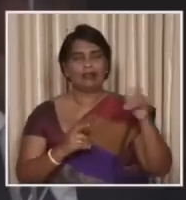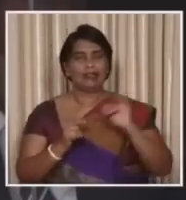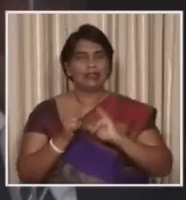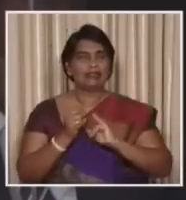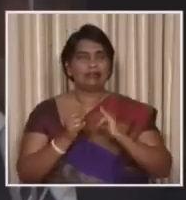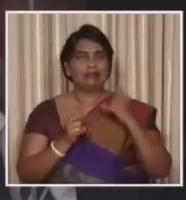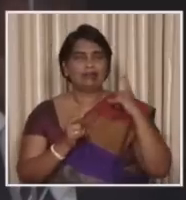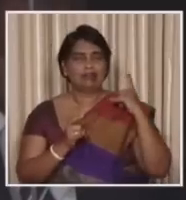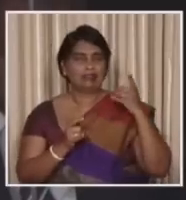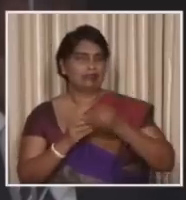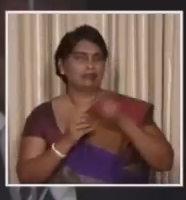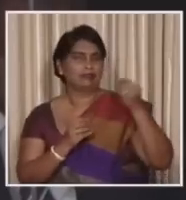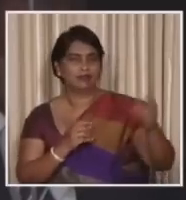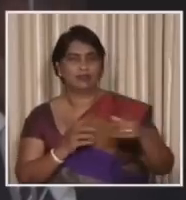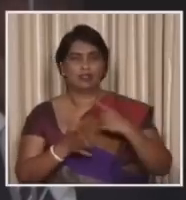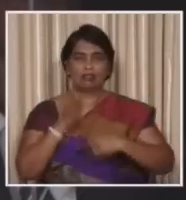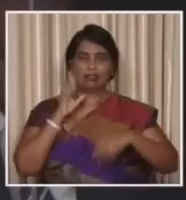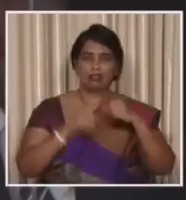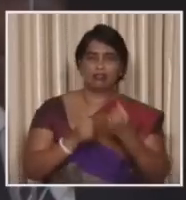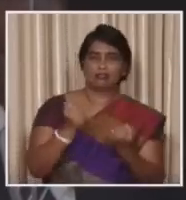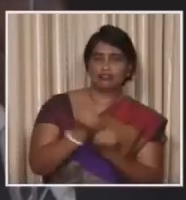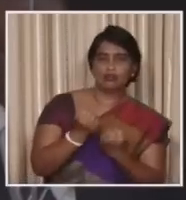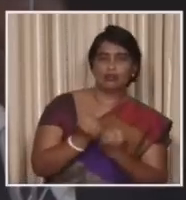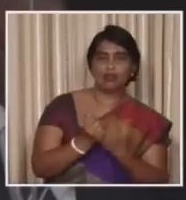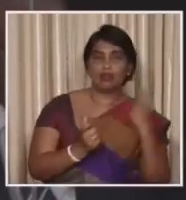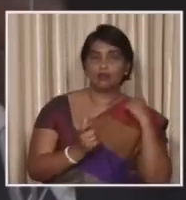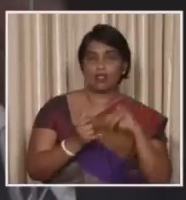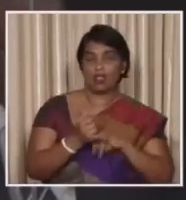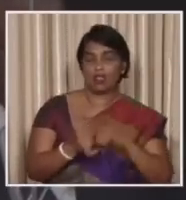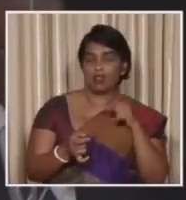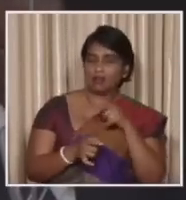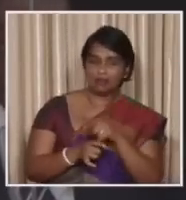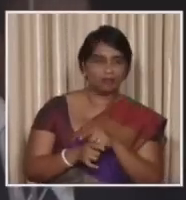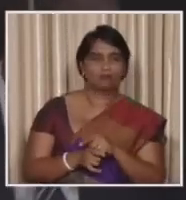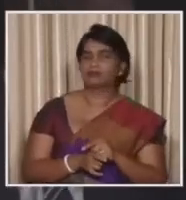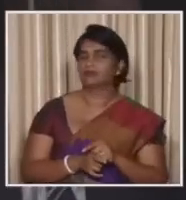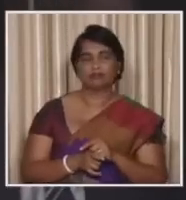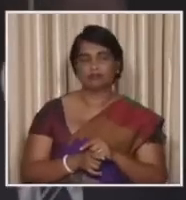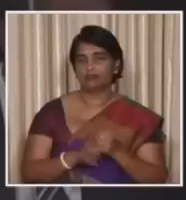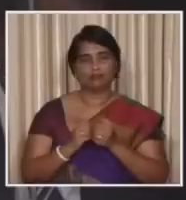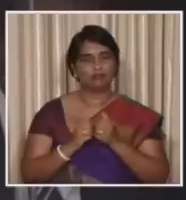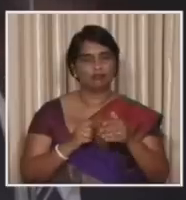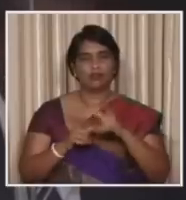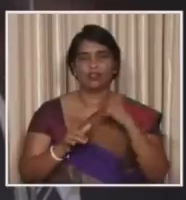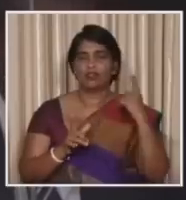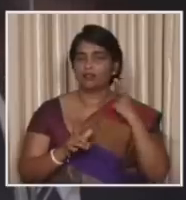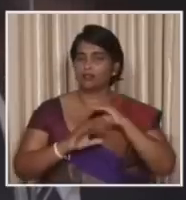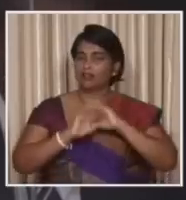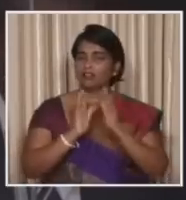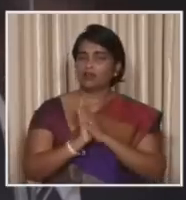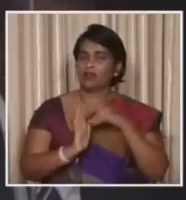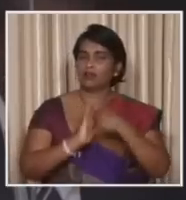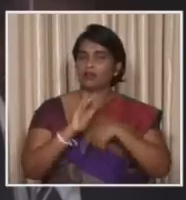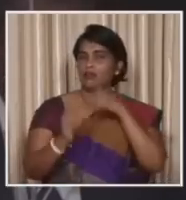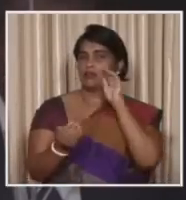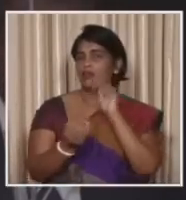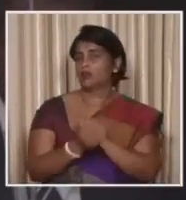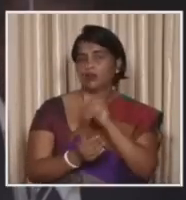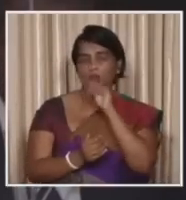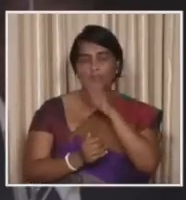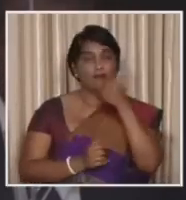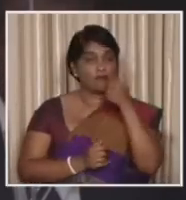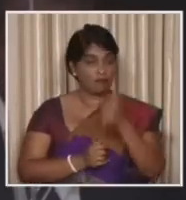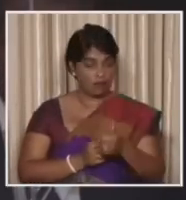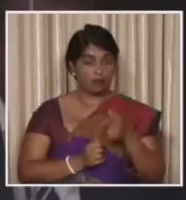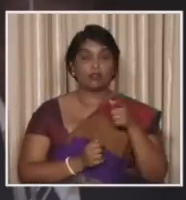නැත්නම් තව කවුරු හරි ඇවිල්ලා දේශපාලන පන්දමේ කියලා ආරක්ෂක ලේකම් වෙලා හරි එහෙම කරන්න ගියොත් මේ හමුදාව රටේ ආරක්ෂාව කියන එක ඉතා වැදගත්